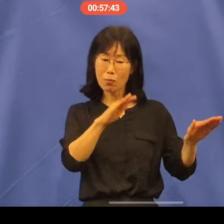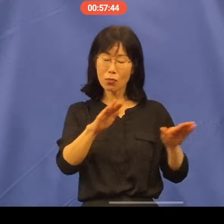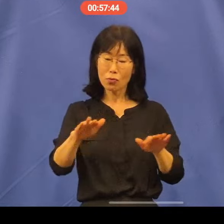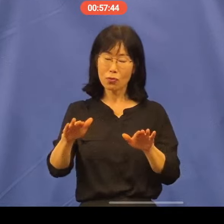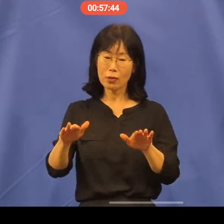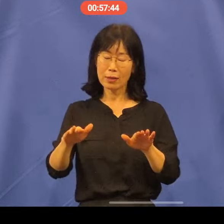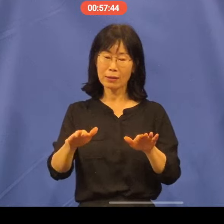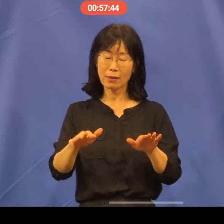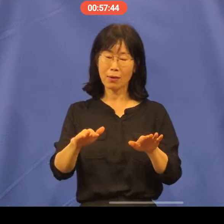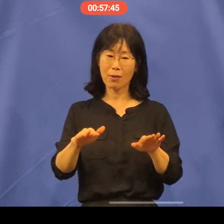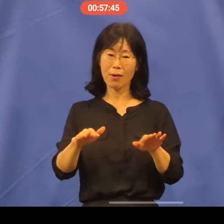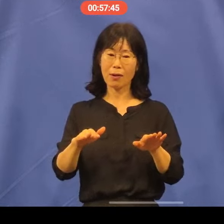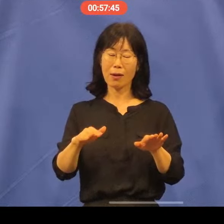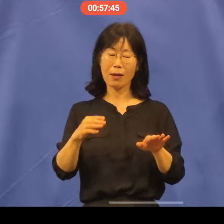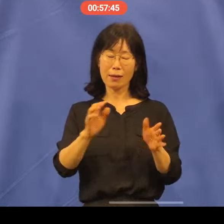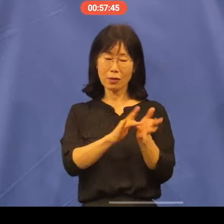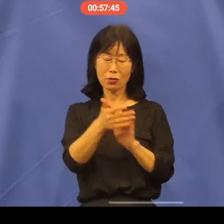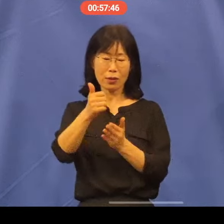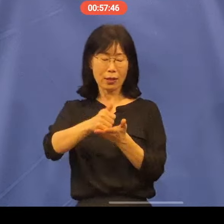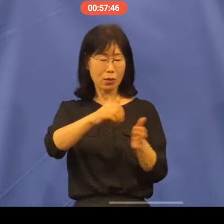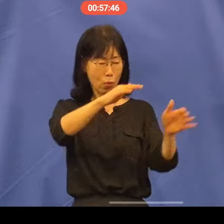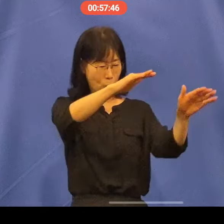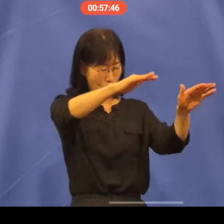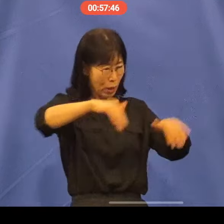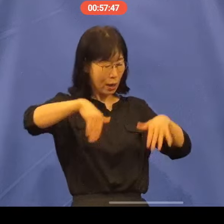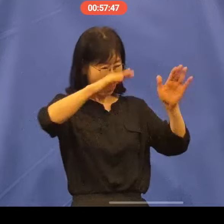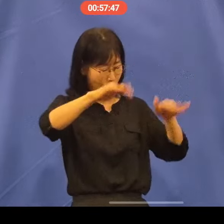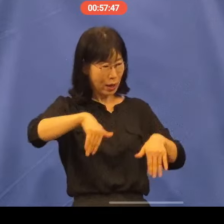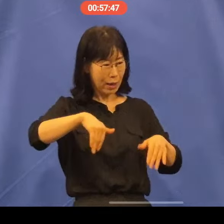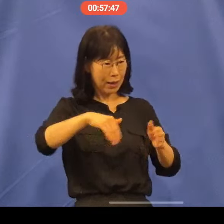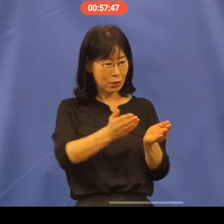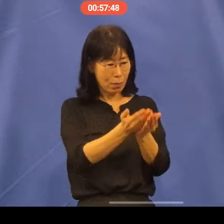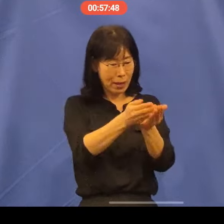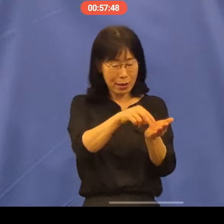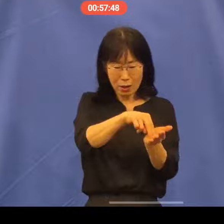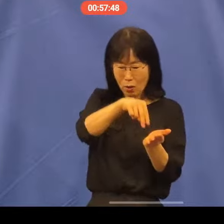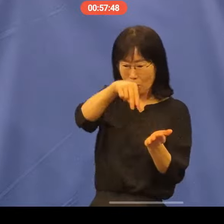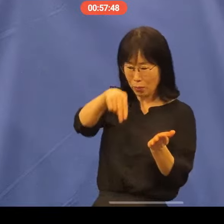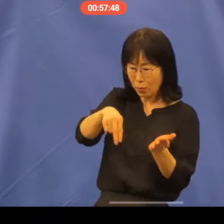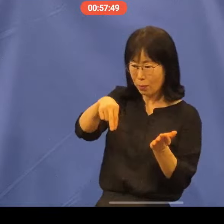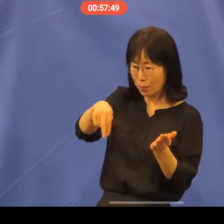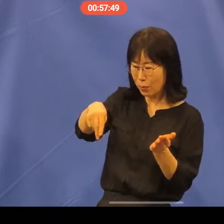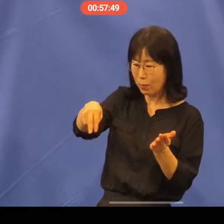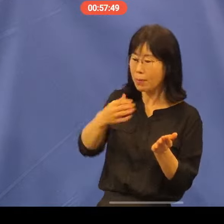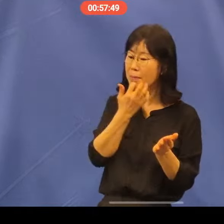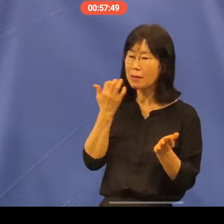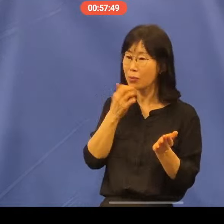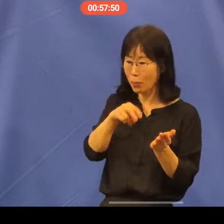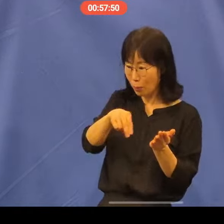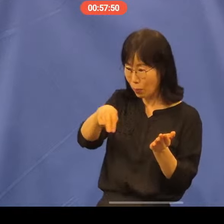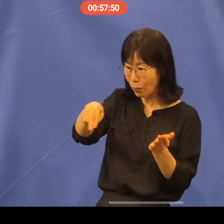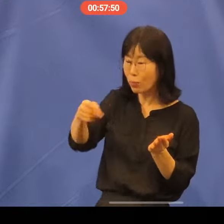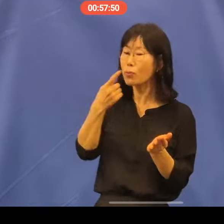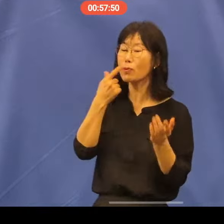뛰어내려 나로 오라 하셔서 오라 뛰어내리니까 물 걸었잖아요. 물론 빠졌지만.